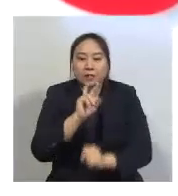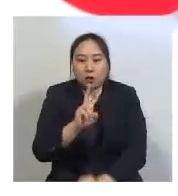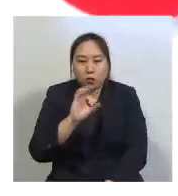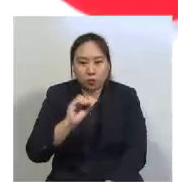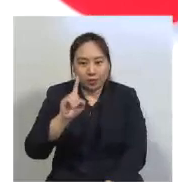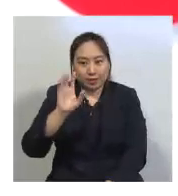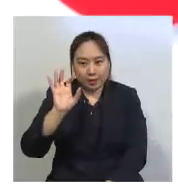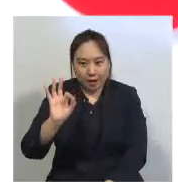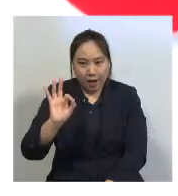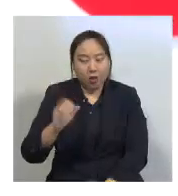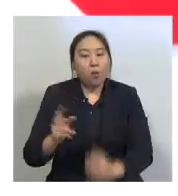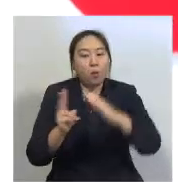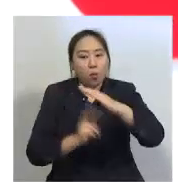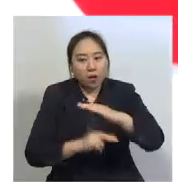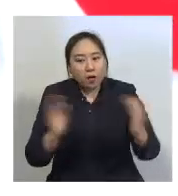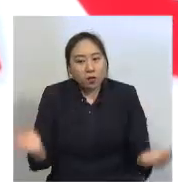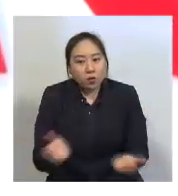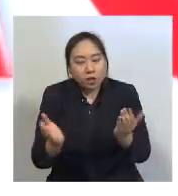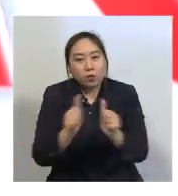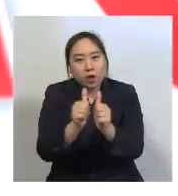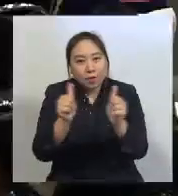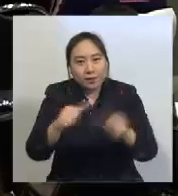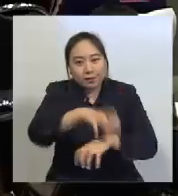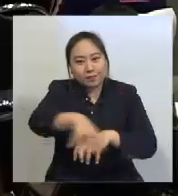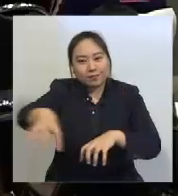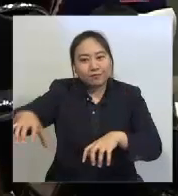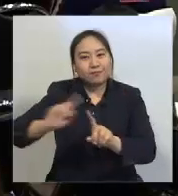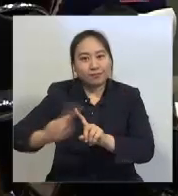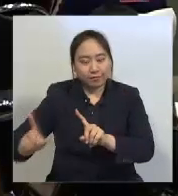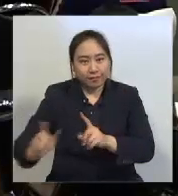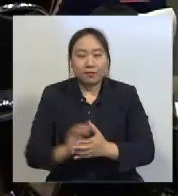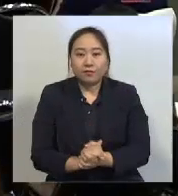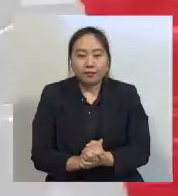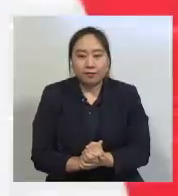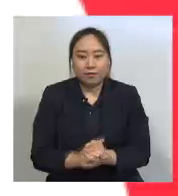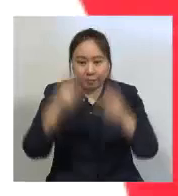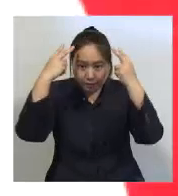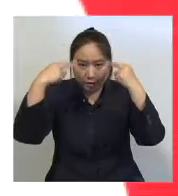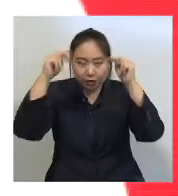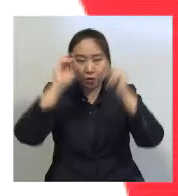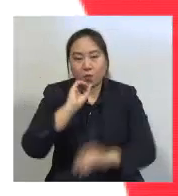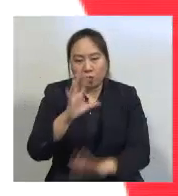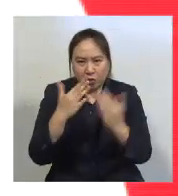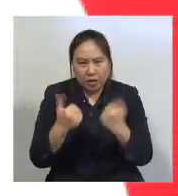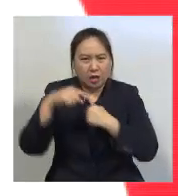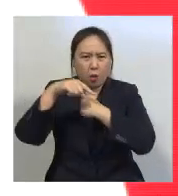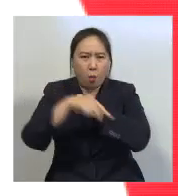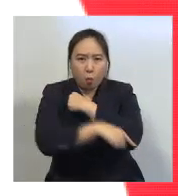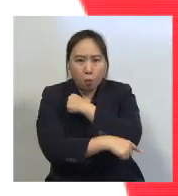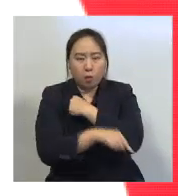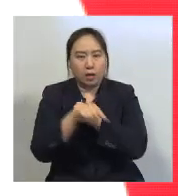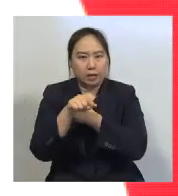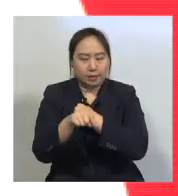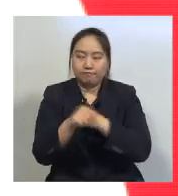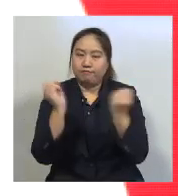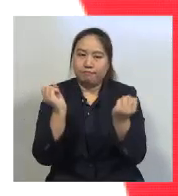2019รวมพลังวิ่งเพื่อส่งเสริมความดีแก่หน่วยงานต่างๆด้วยนะครับโดยท่านนายกครับได้เน้นย้ำนะครับว่าการทุจริตคอร์รัปชันนั้นถือว่